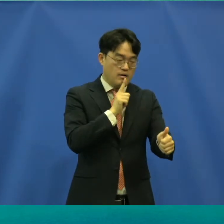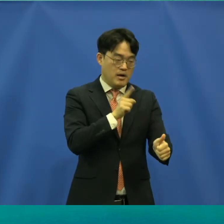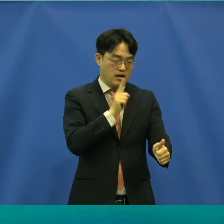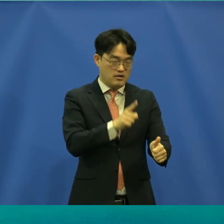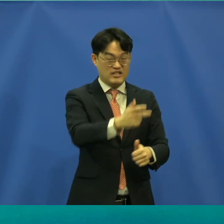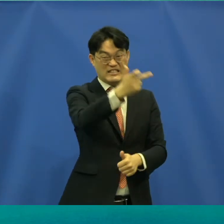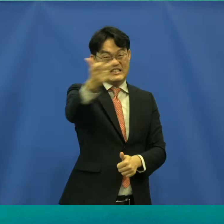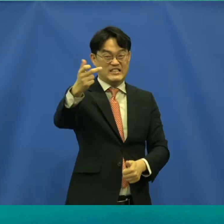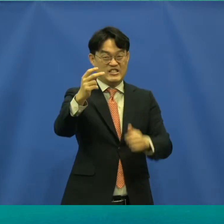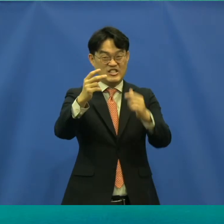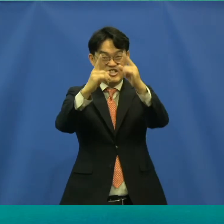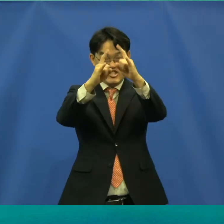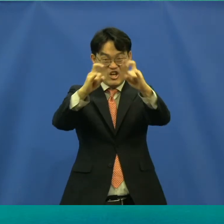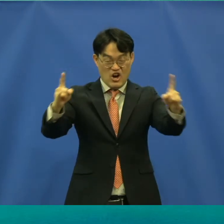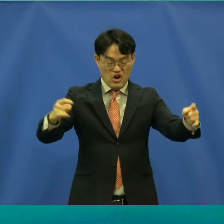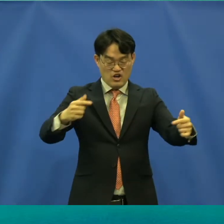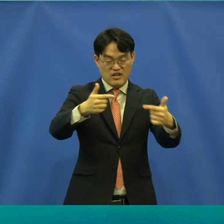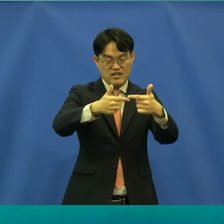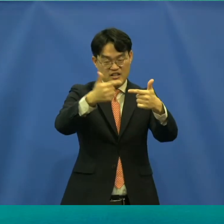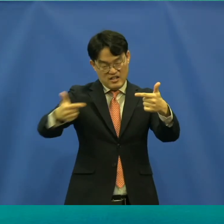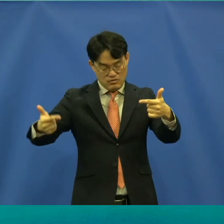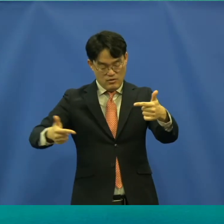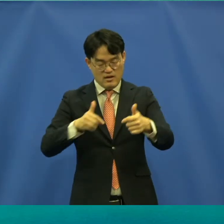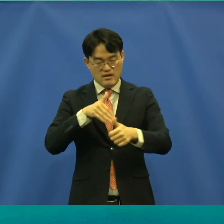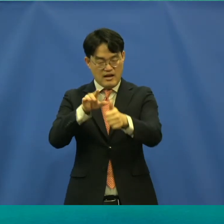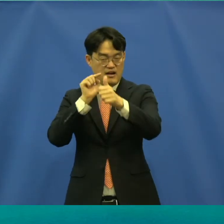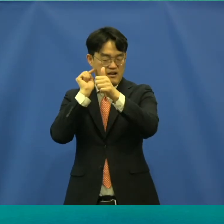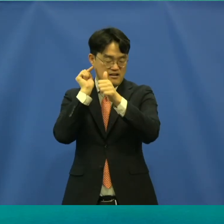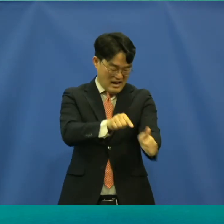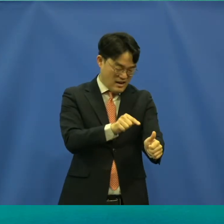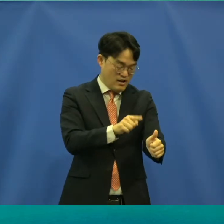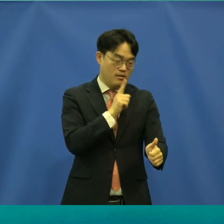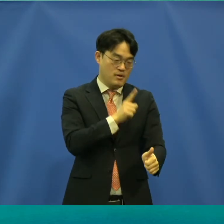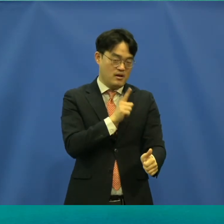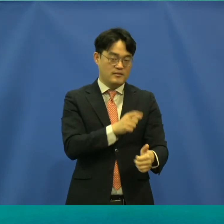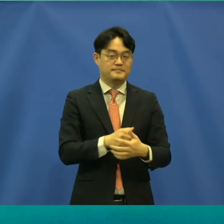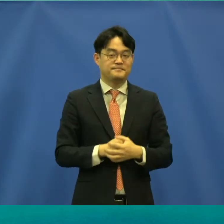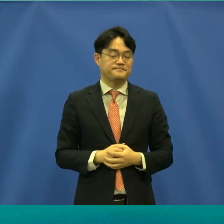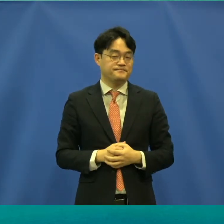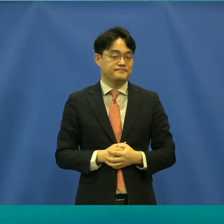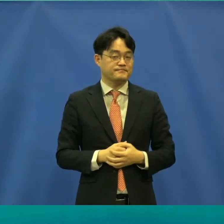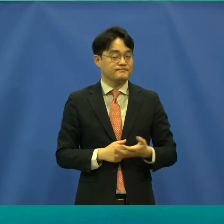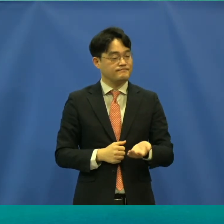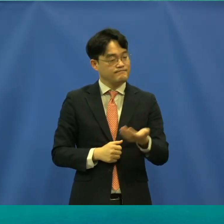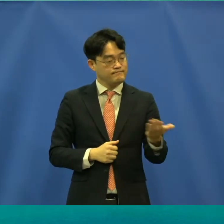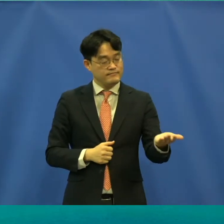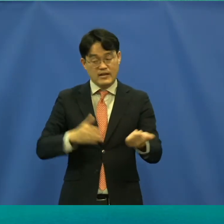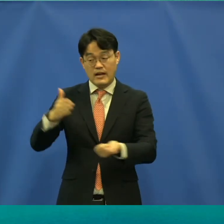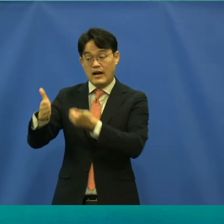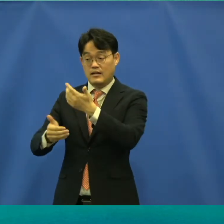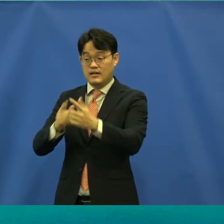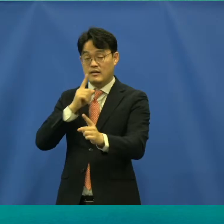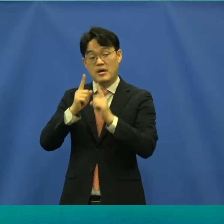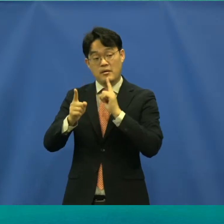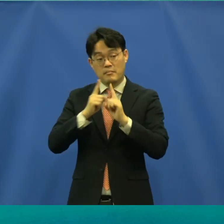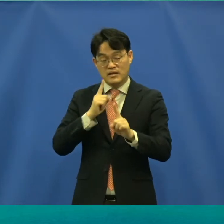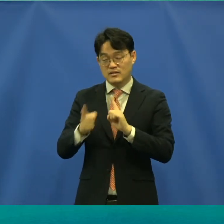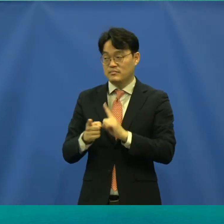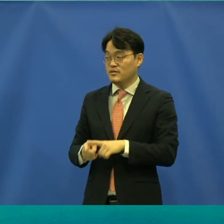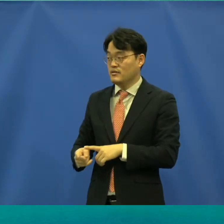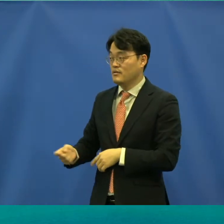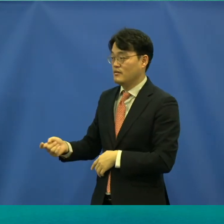하나님의 말씀이 임하면 행동하라는 거예요. 하나님의 말씀은 그냥 머리에만 쑥 들어가고 끝나버리는 게